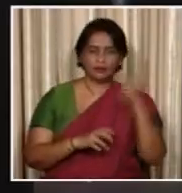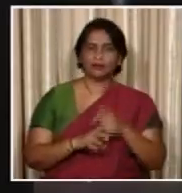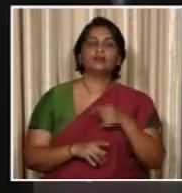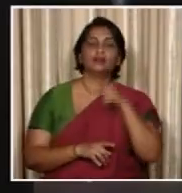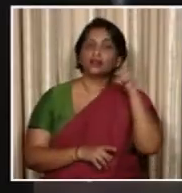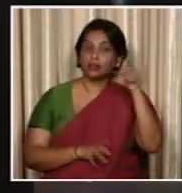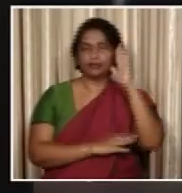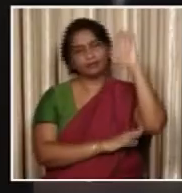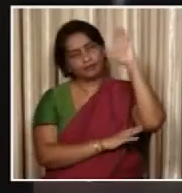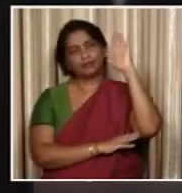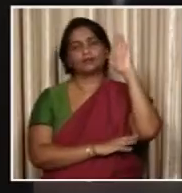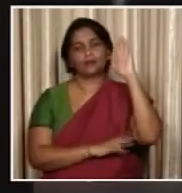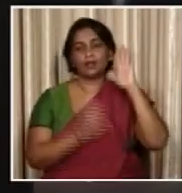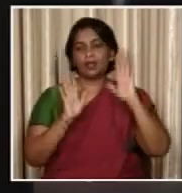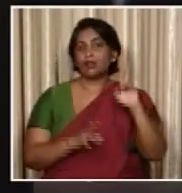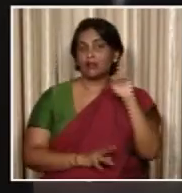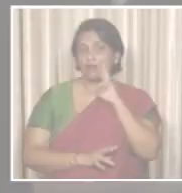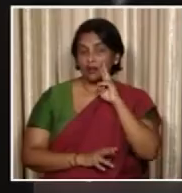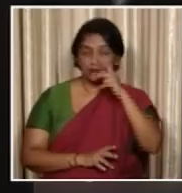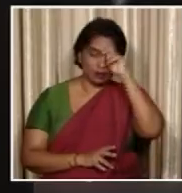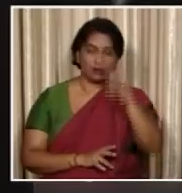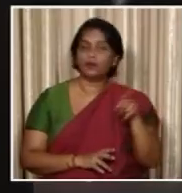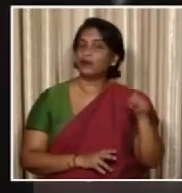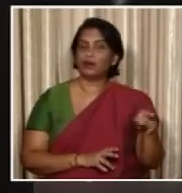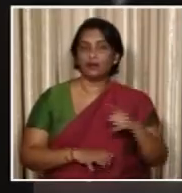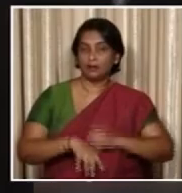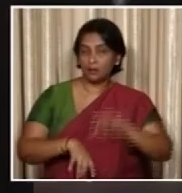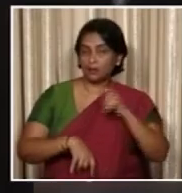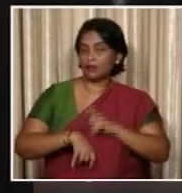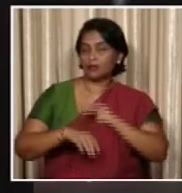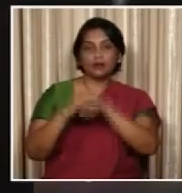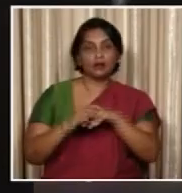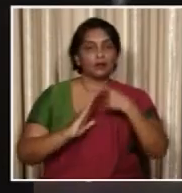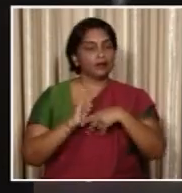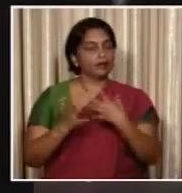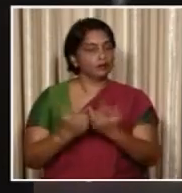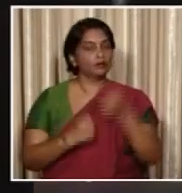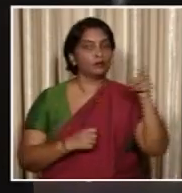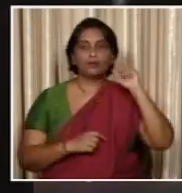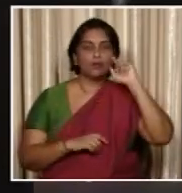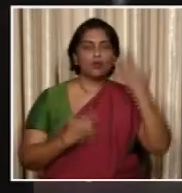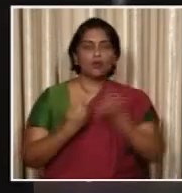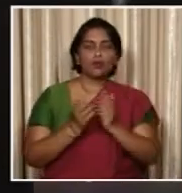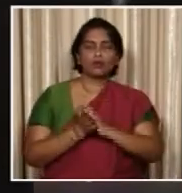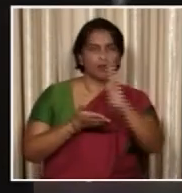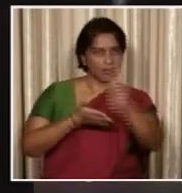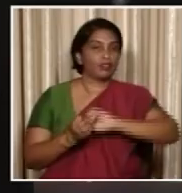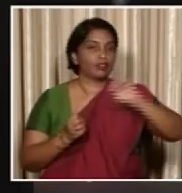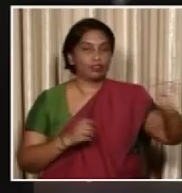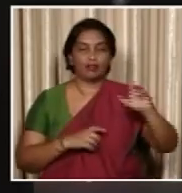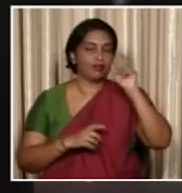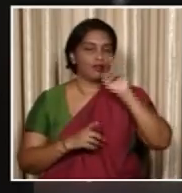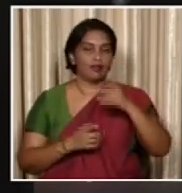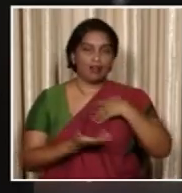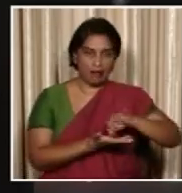එතුමා වෙනුවෙන් ආපු මිනිස්සු නෙවෙයි. හැබැයි රනිල් වික්‍රමසිංහ මැතිතුමා මේ අවදානම් වෙලාව රට බාර ගන්නකොට ඔහු දන්නේ නැහැ අහුවෙනු එක්කෙනෙක්වත් මේ සභාවේ ඉන්නවද කියලා.